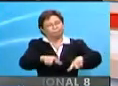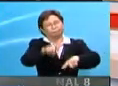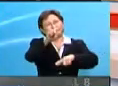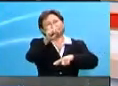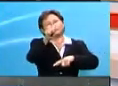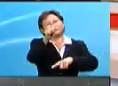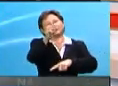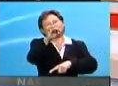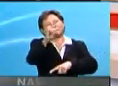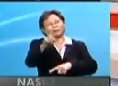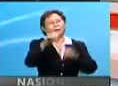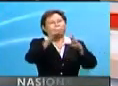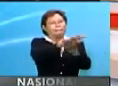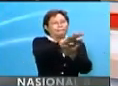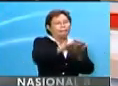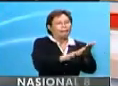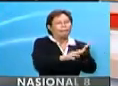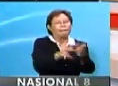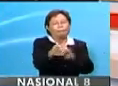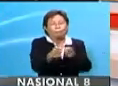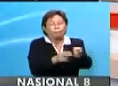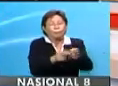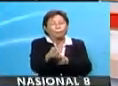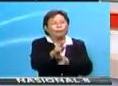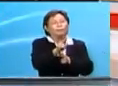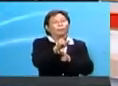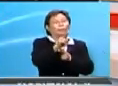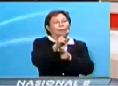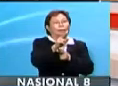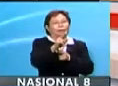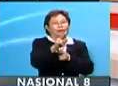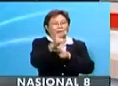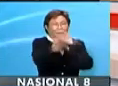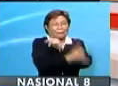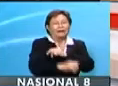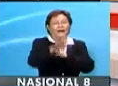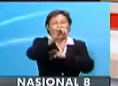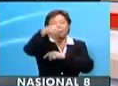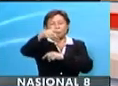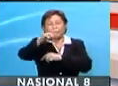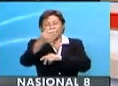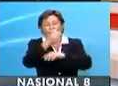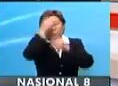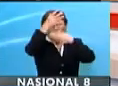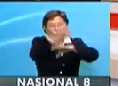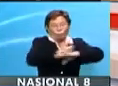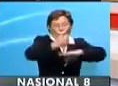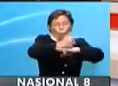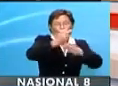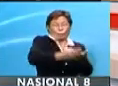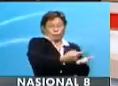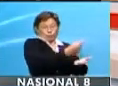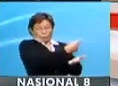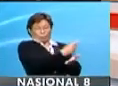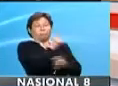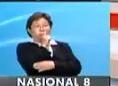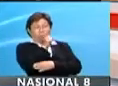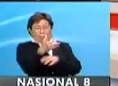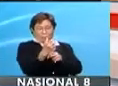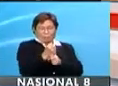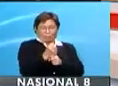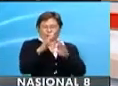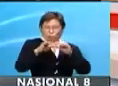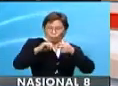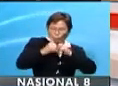pelan operasi agensi pengurusan bencana negara APBN yang diumumkan penubuhannya Minggu lalu akan dipastikan dapat